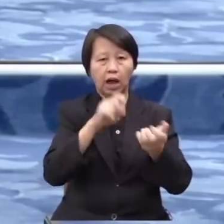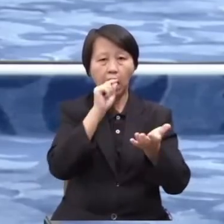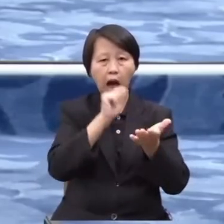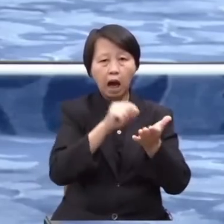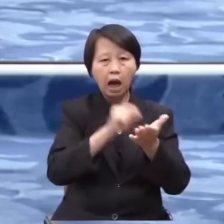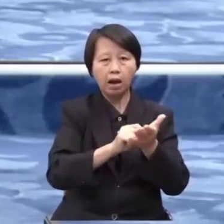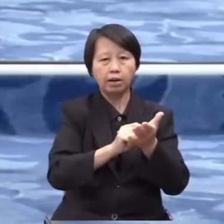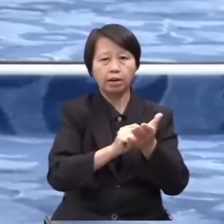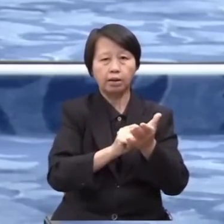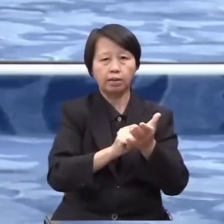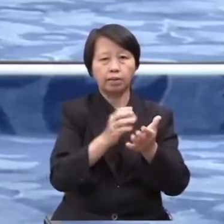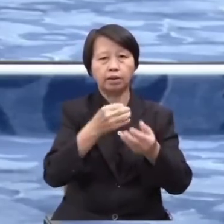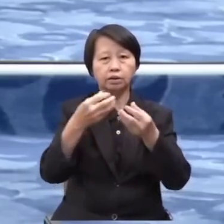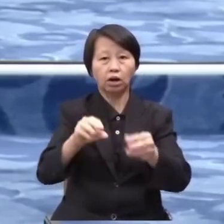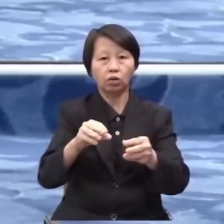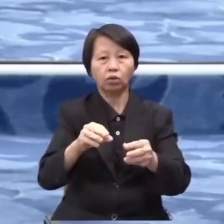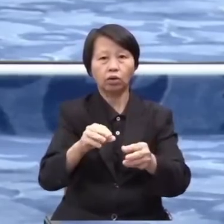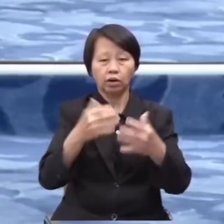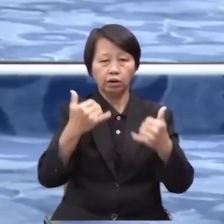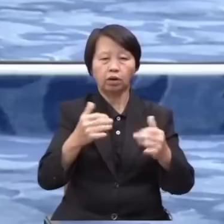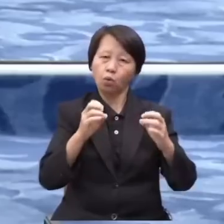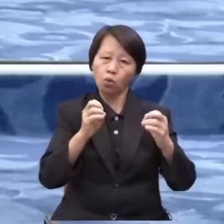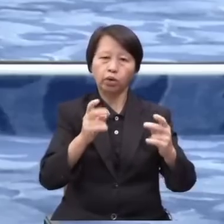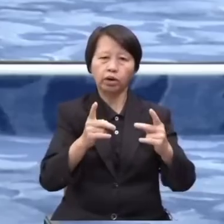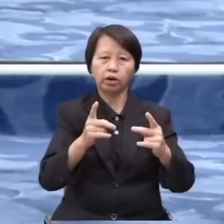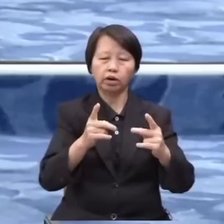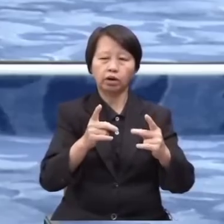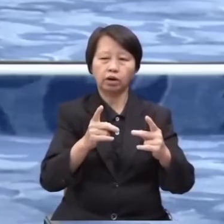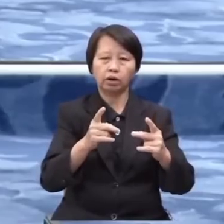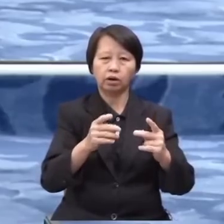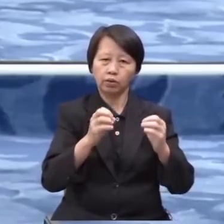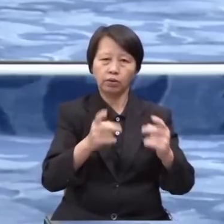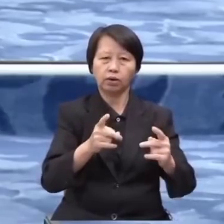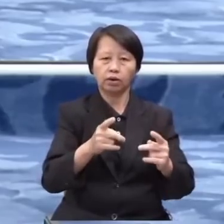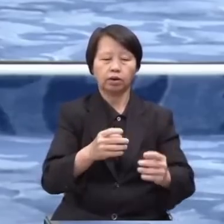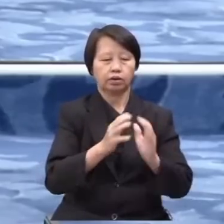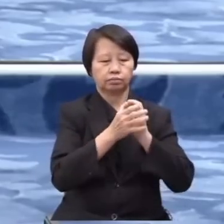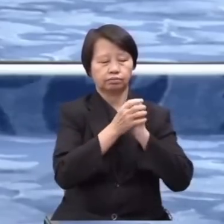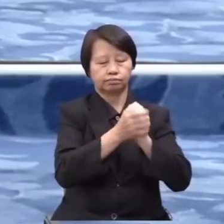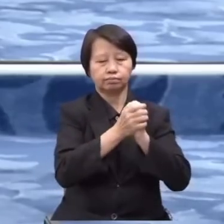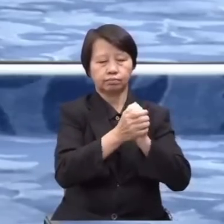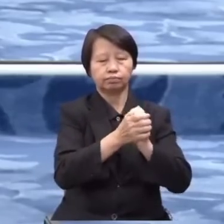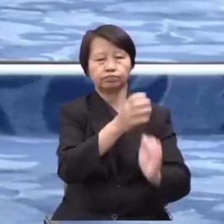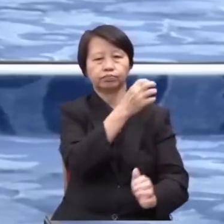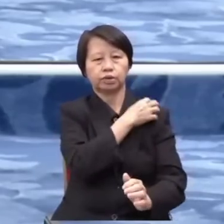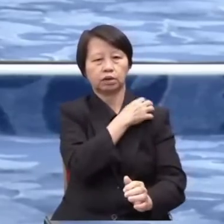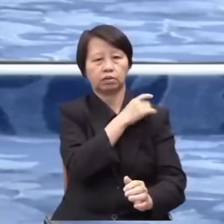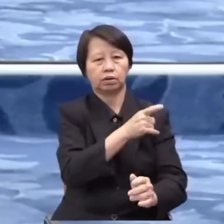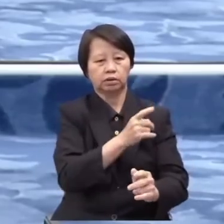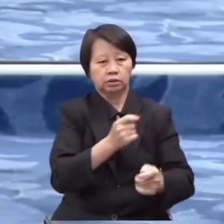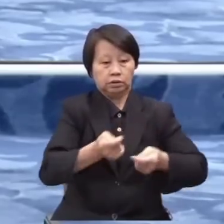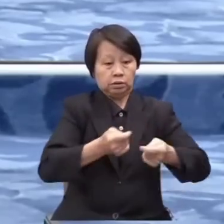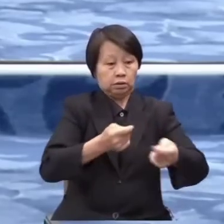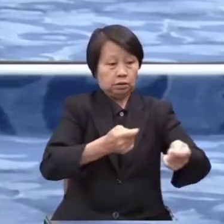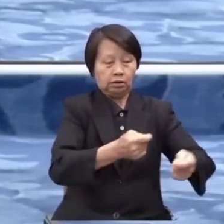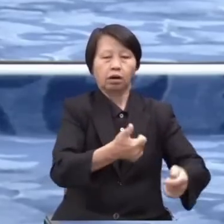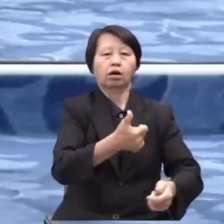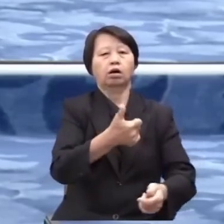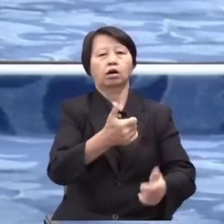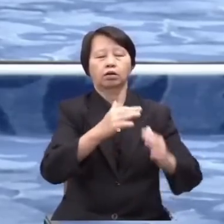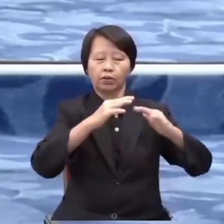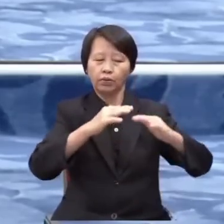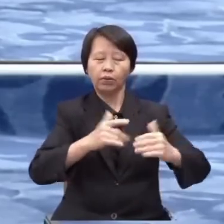tidak separah tahun lalu. Ini tahniah kepada pegawai di kementerian berkenaan. Cuma